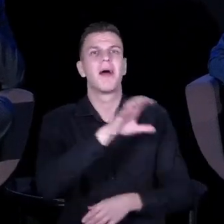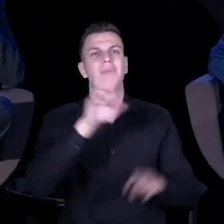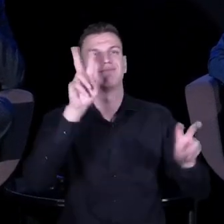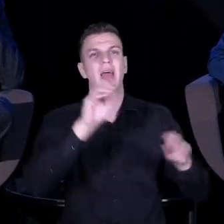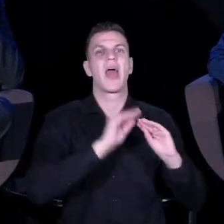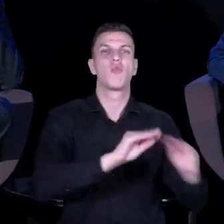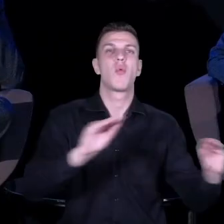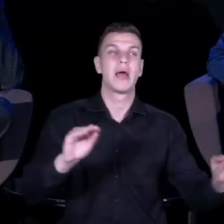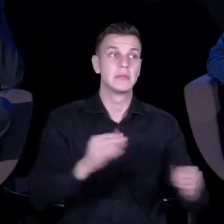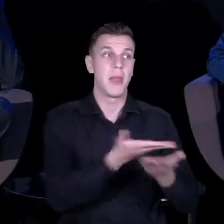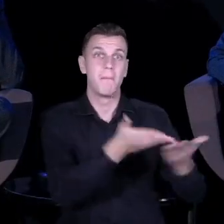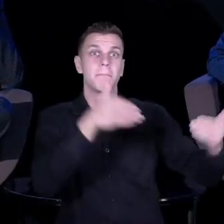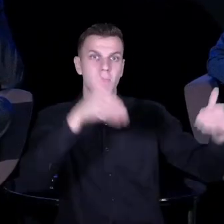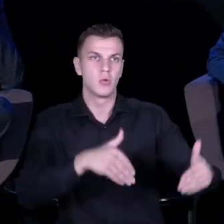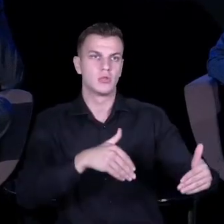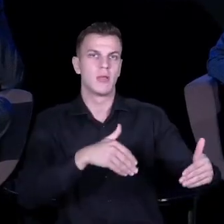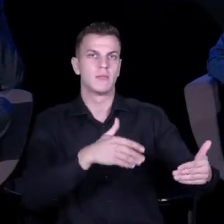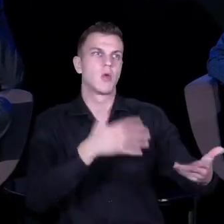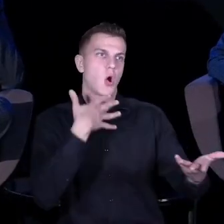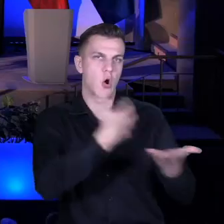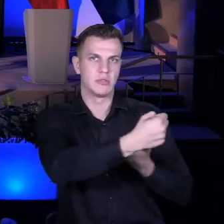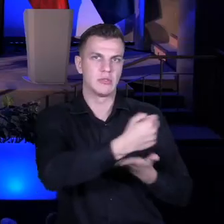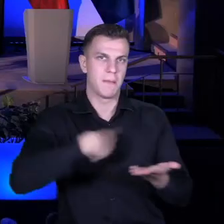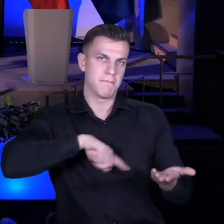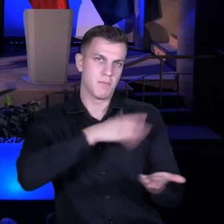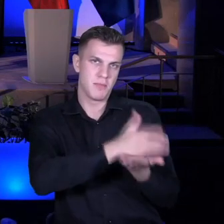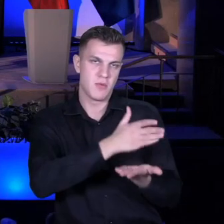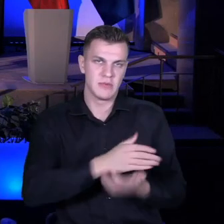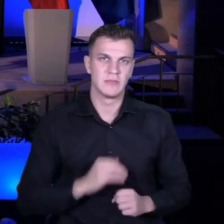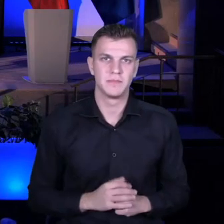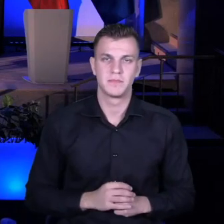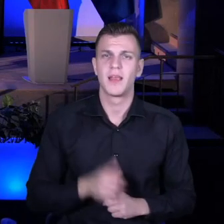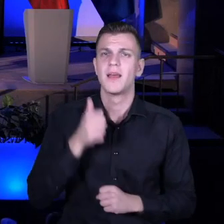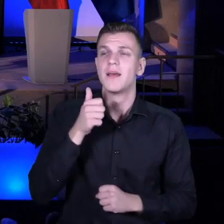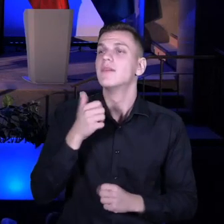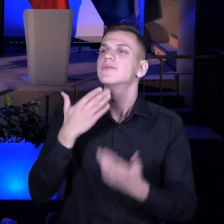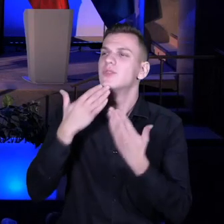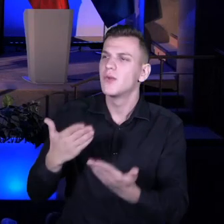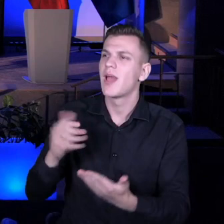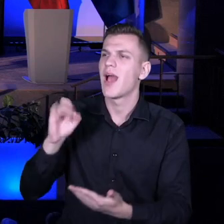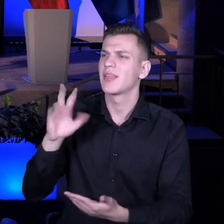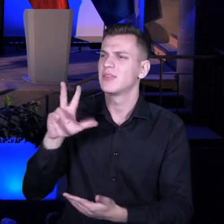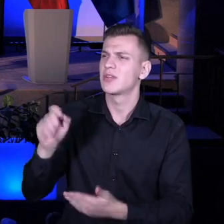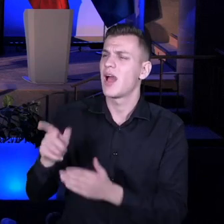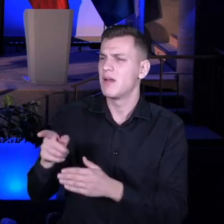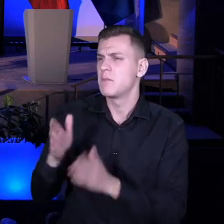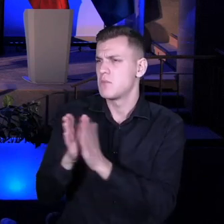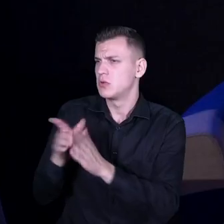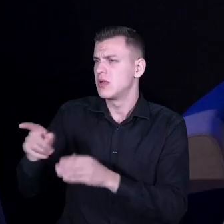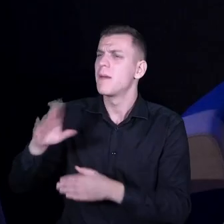z tego wsparcia też korzystały. Dzięki uprzejme. Agnieszko, poproszę cię, żebyśmy zakończyli. Mam jeszcze dosłownie kilka